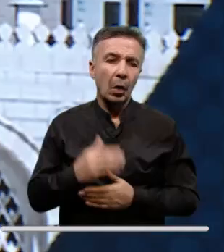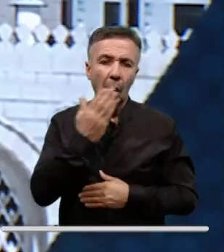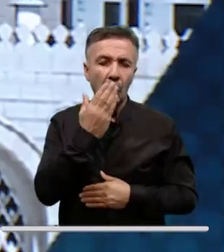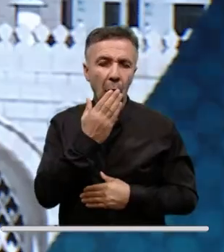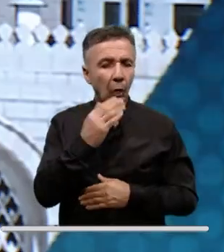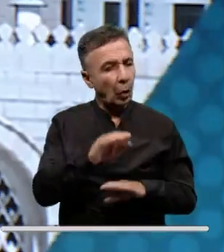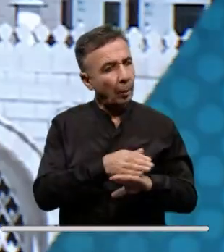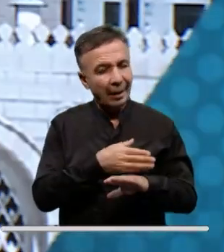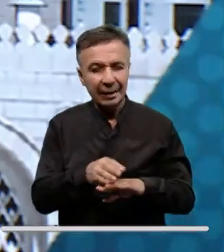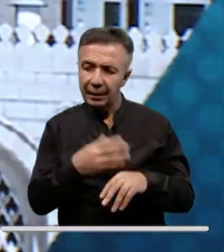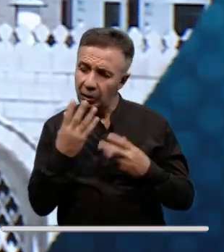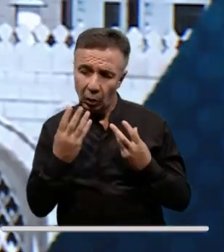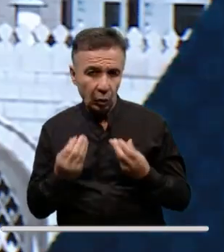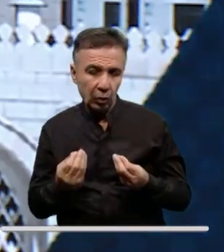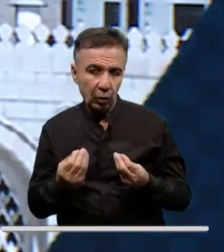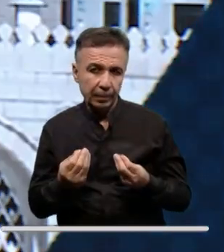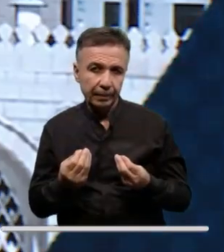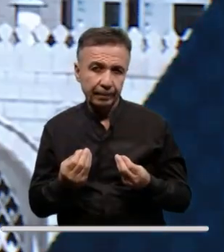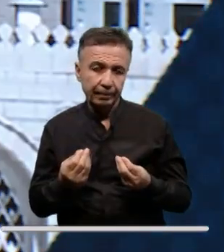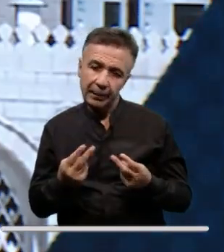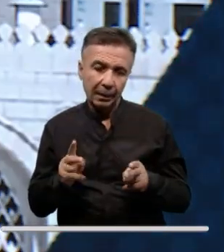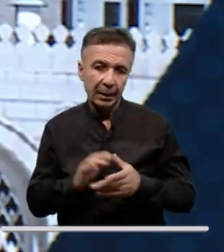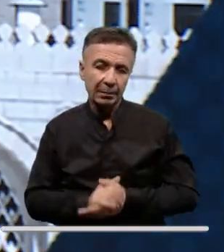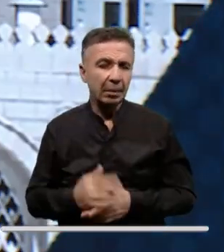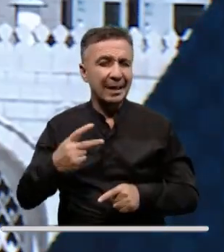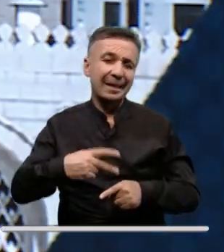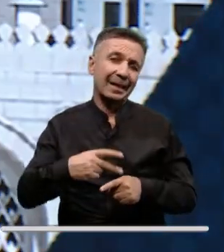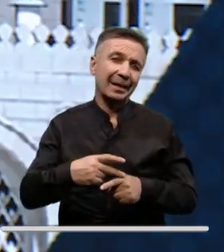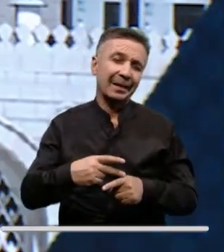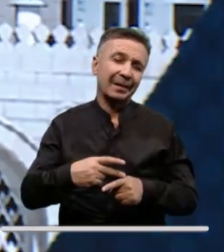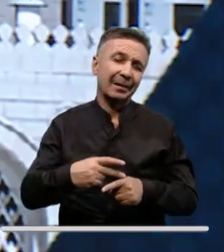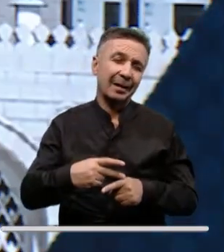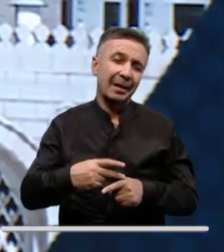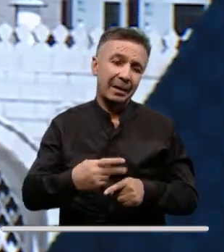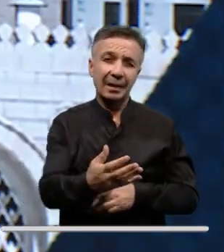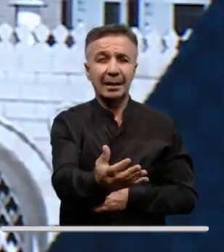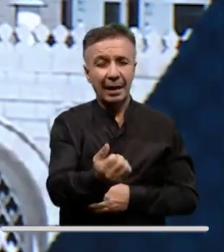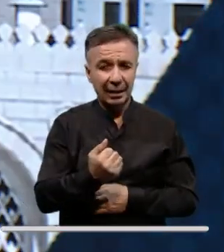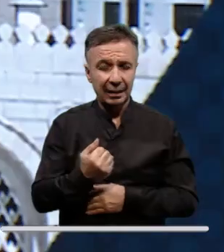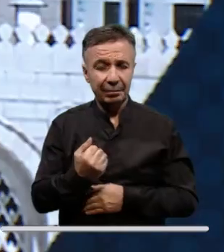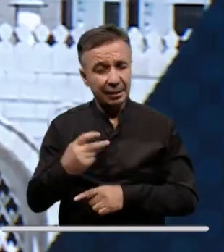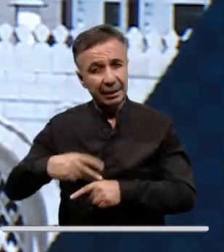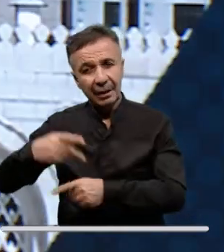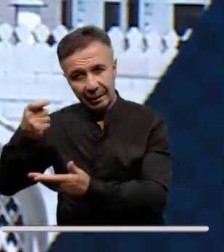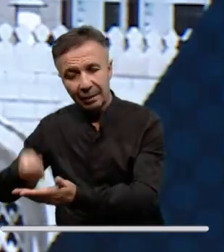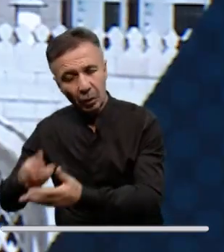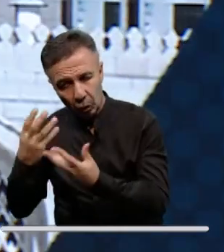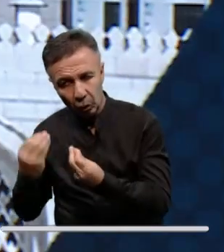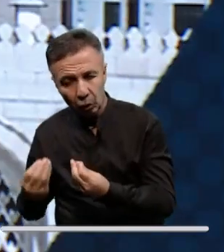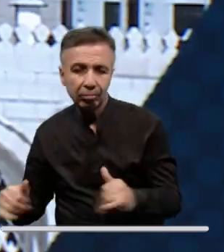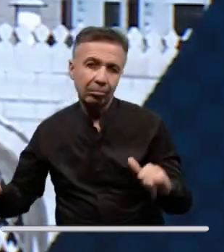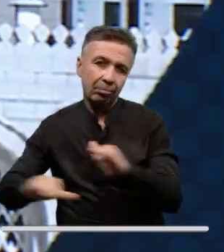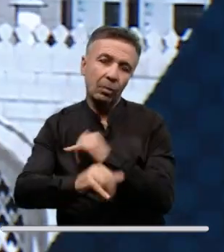Okul araç gereçleri olabilir Eee Bunlar da zekat olarak alınıp teslim edilebilir Eyvallah hocam Allah razı